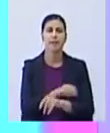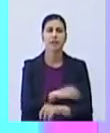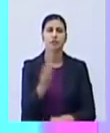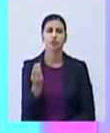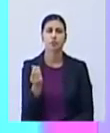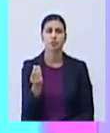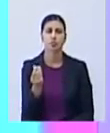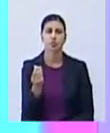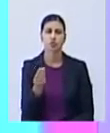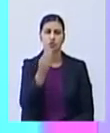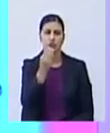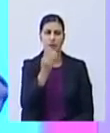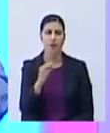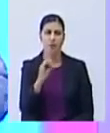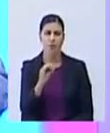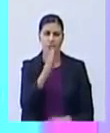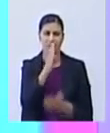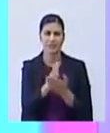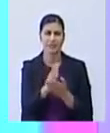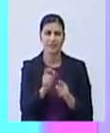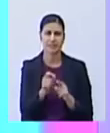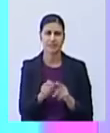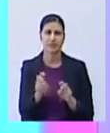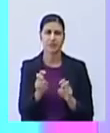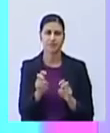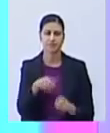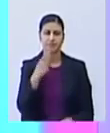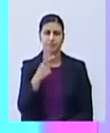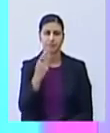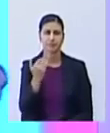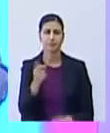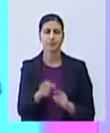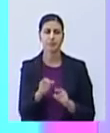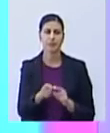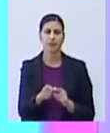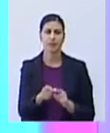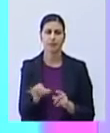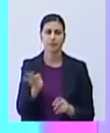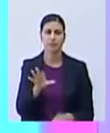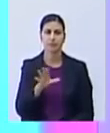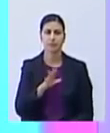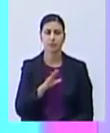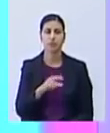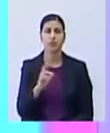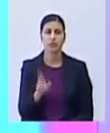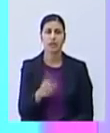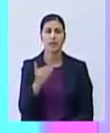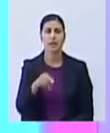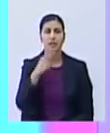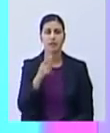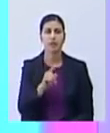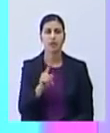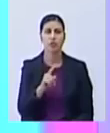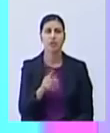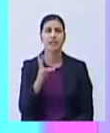ფულის ჭამაზე გადავიდა პირდაპირ, რომ ვთქვათ მისი სიტყვები რომ მოვიშველიოთ, და მან თქვა, რომ